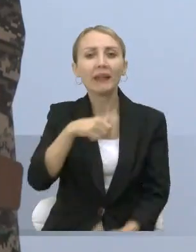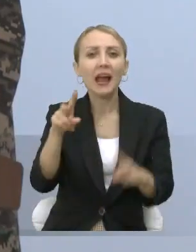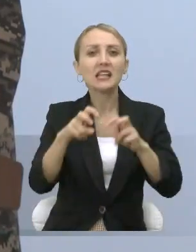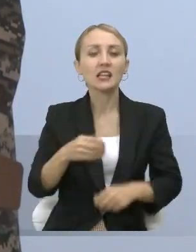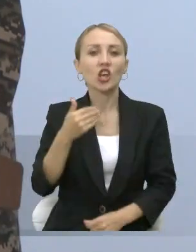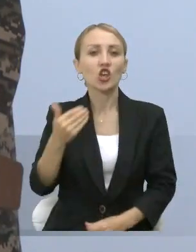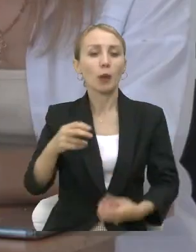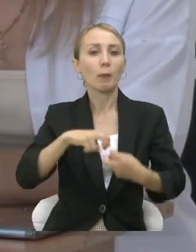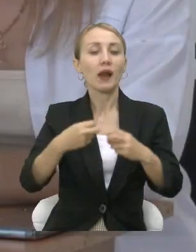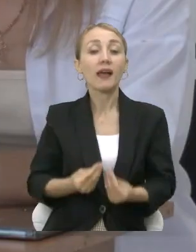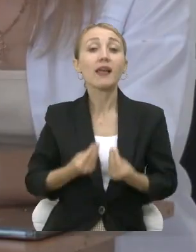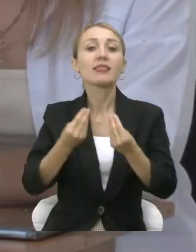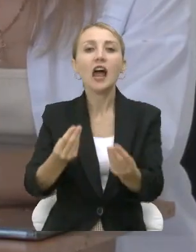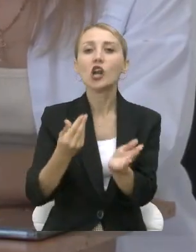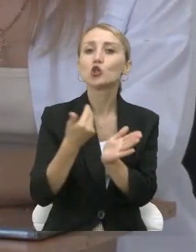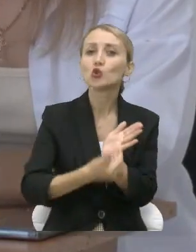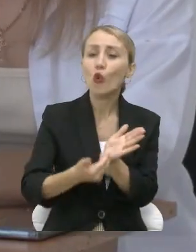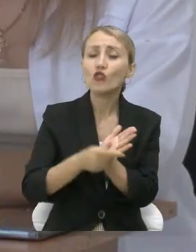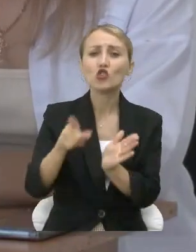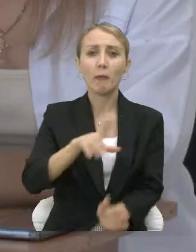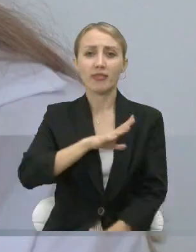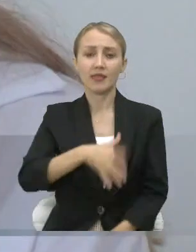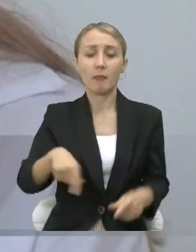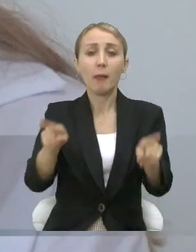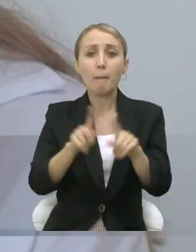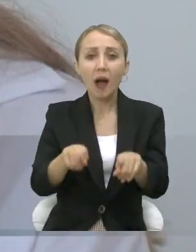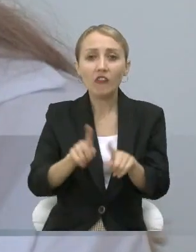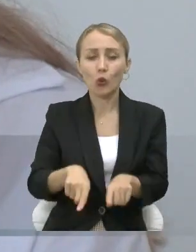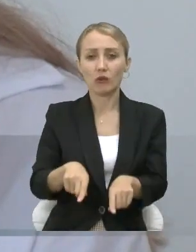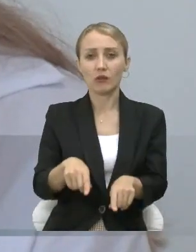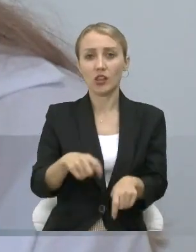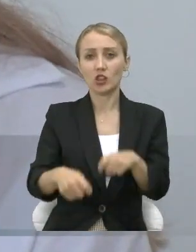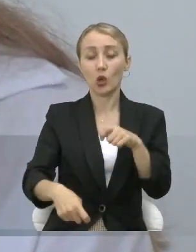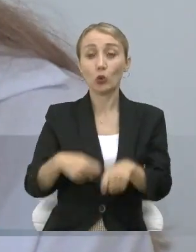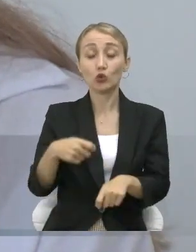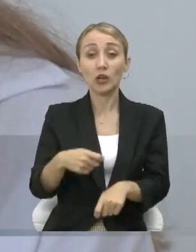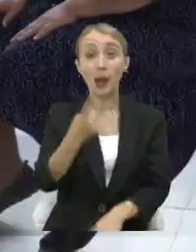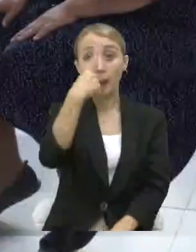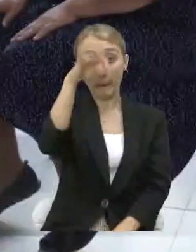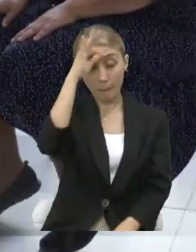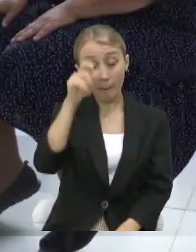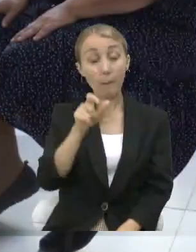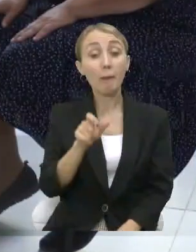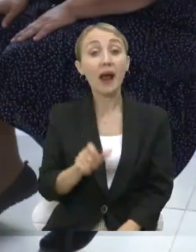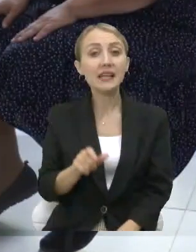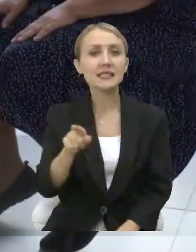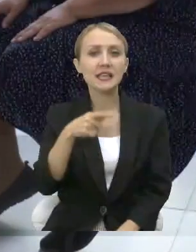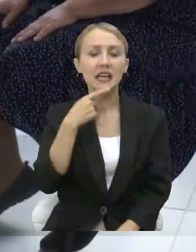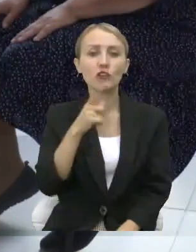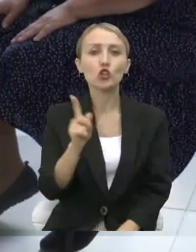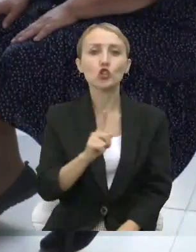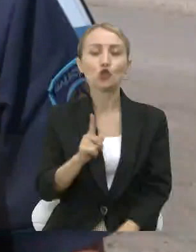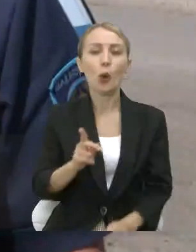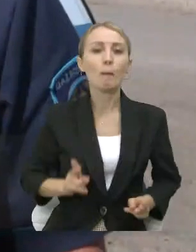проблемах, дали советы, чтобы они вновь не привлекались к ответственности. Как отметил участковый инспектор, криминогенная ситуация в селе